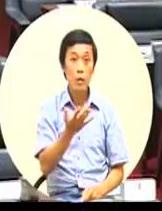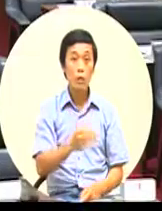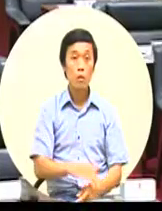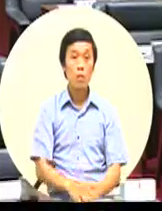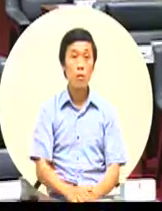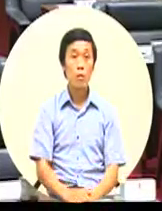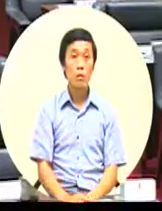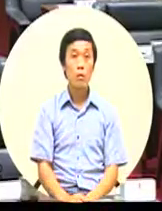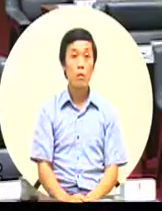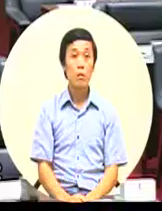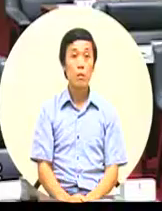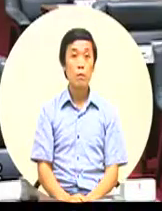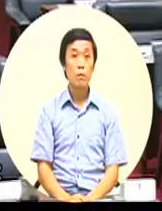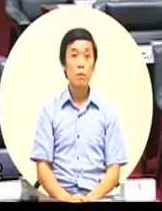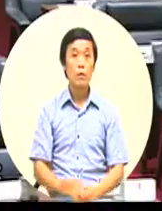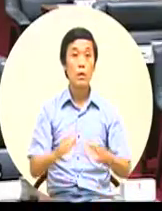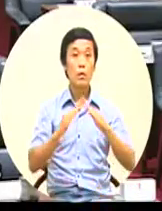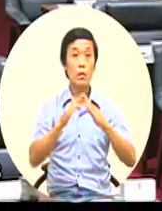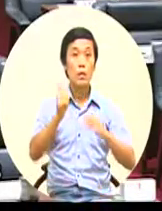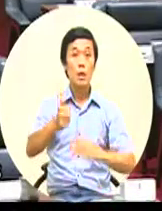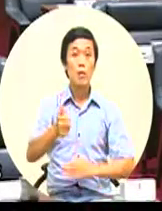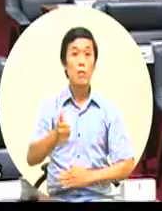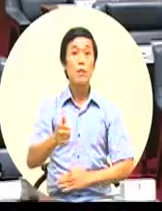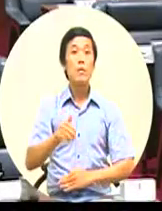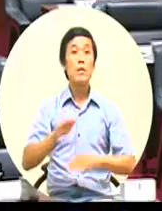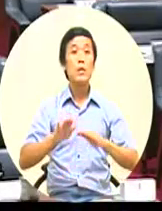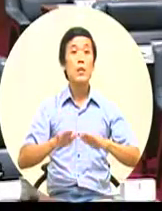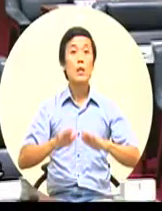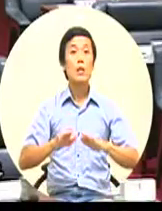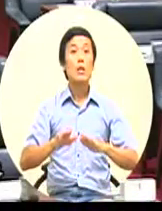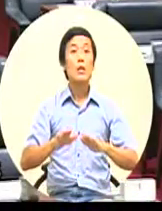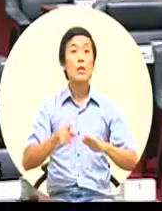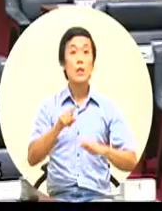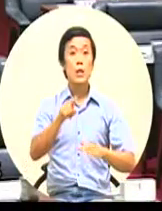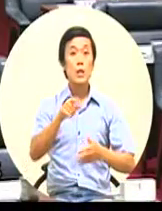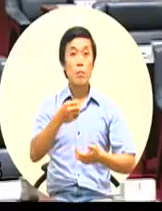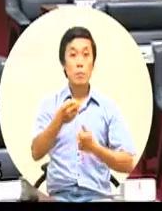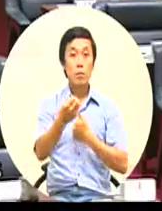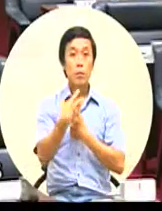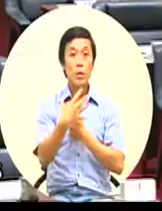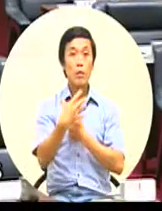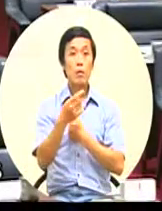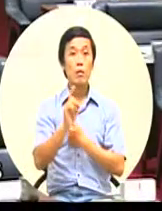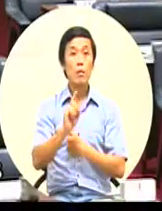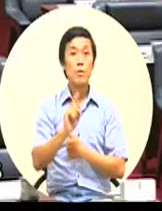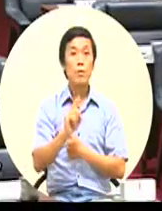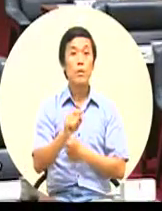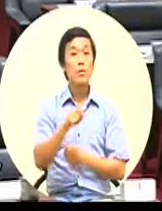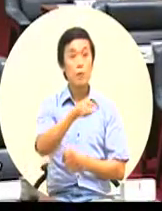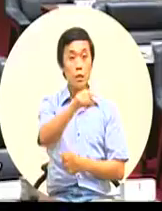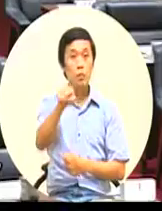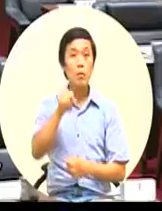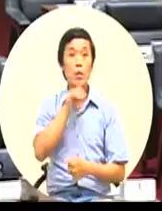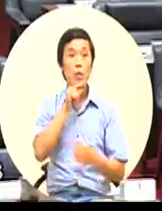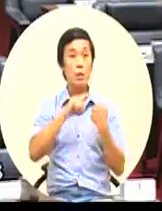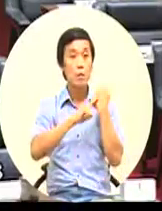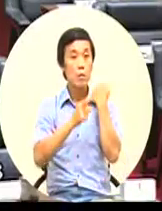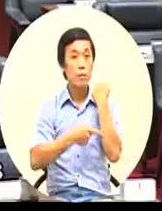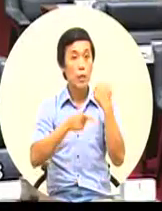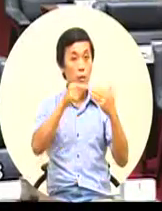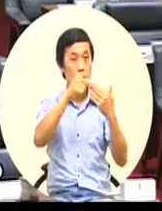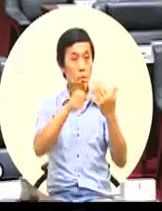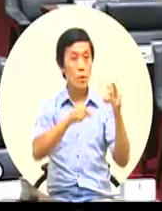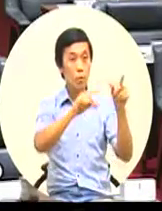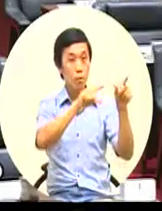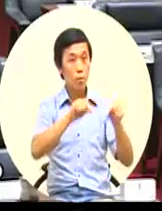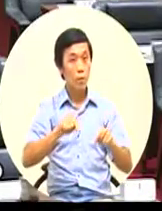啊，今天你刚刚讲说，你们都是依法行政。你